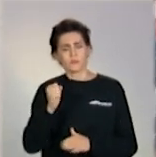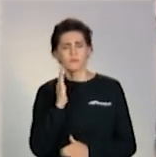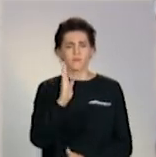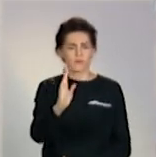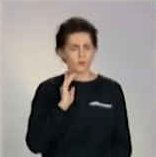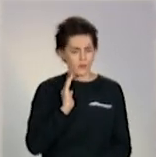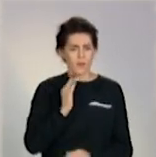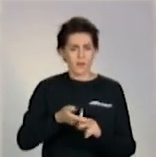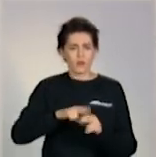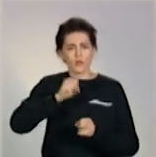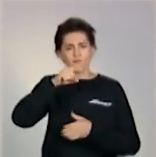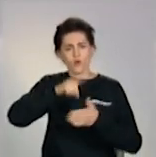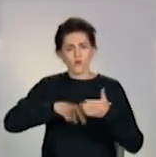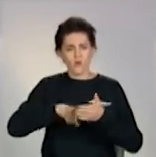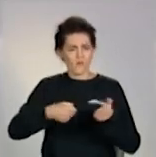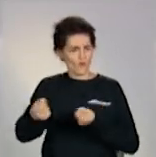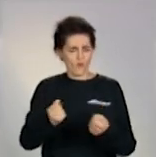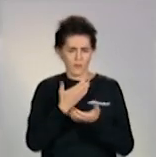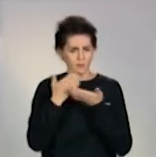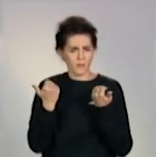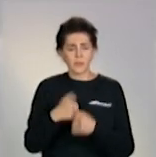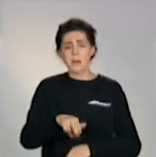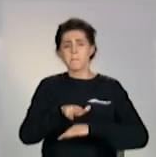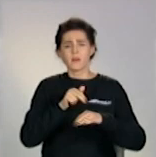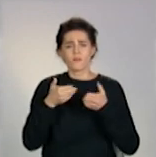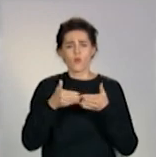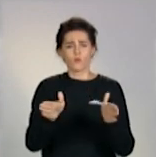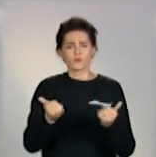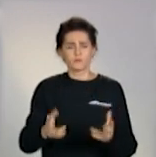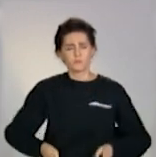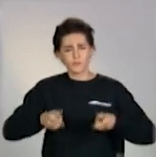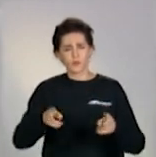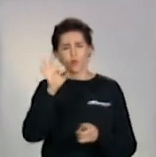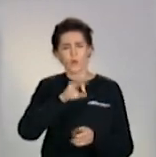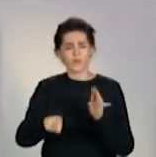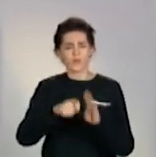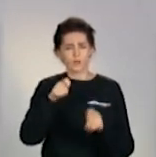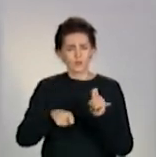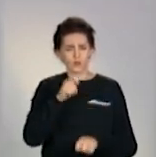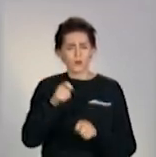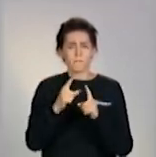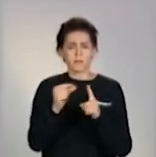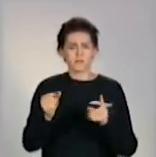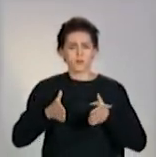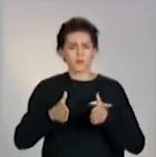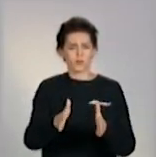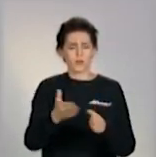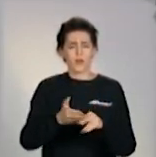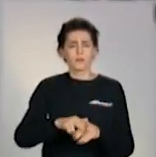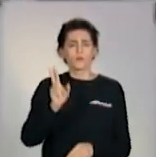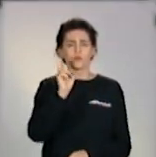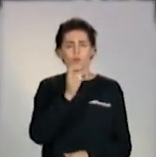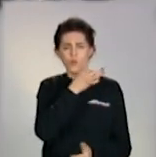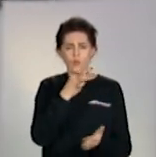що довіри нету до водителя. Правоохоронці відкрили справу за статтею «Порушення правил дорожнього руху особою, яка